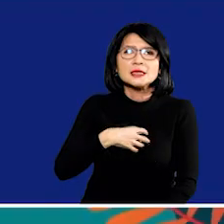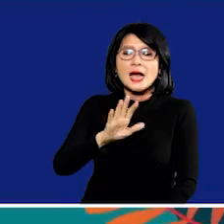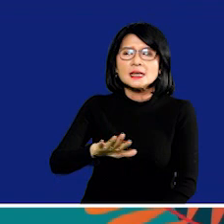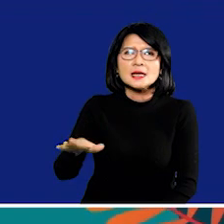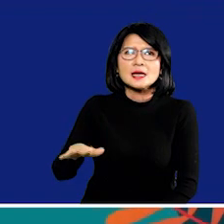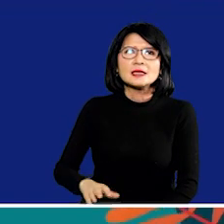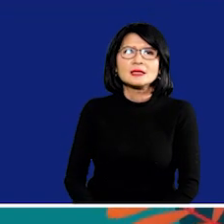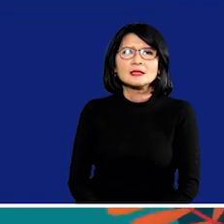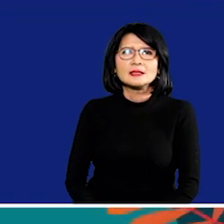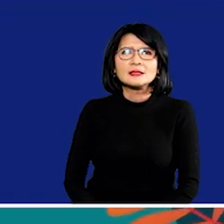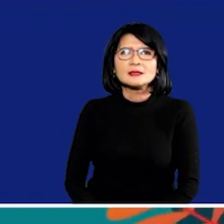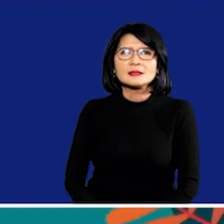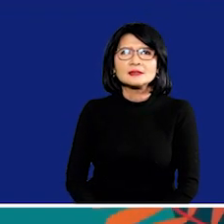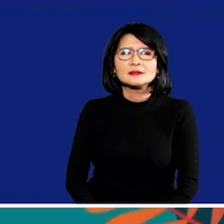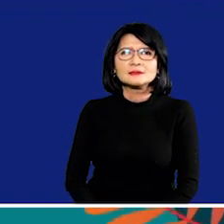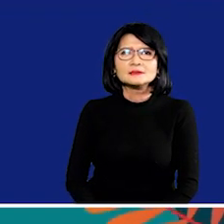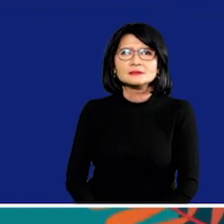anak-anak.